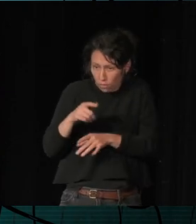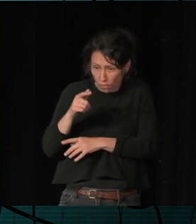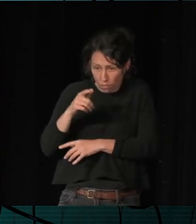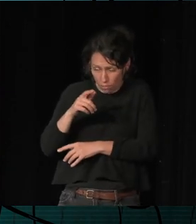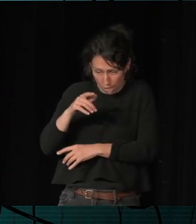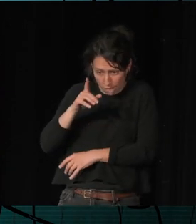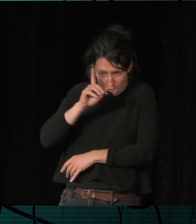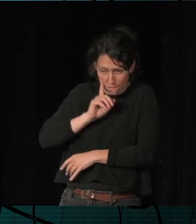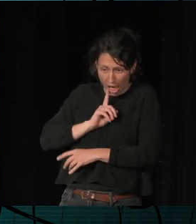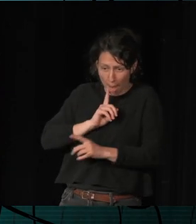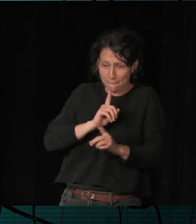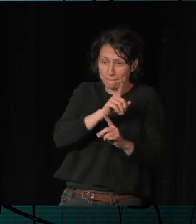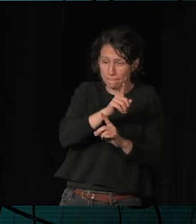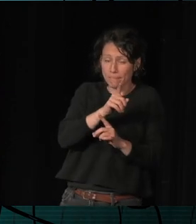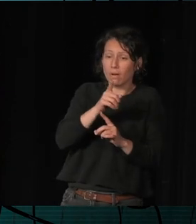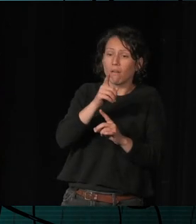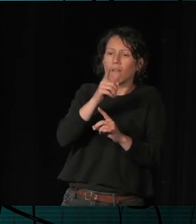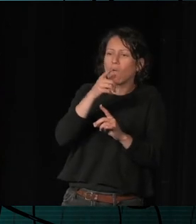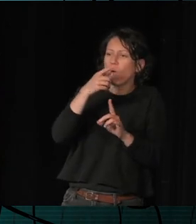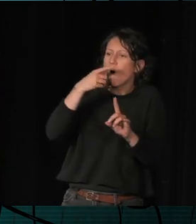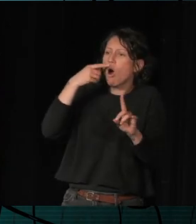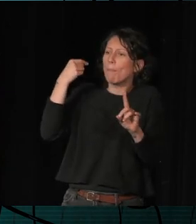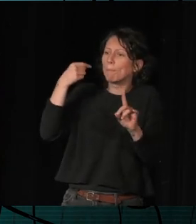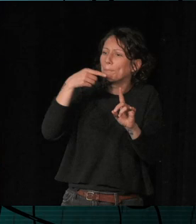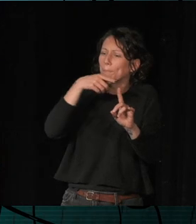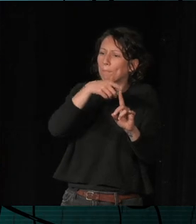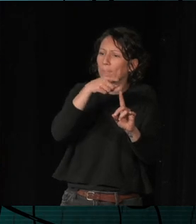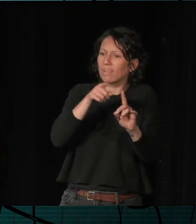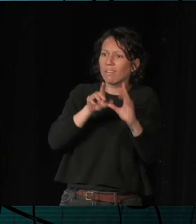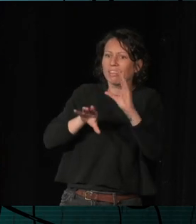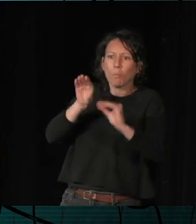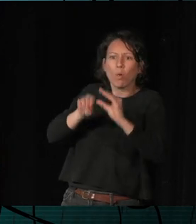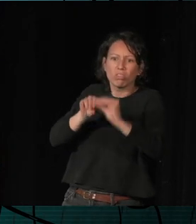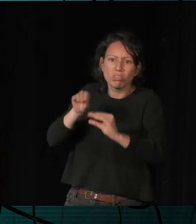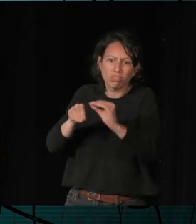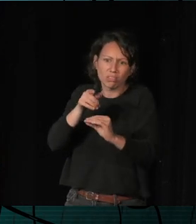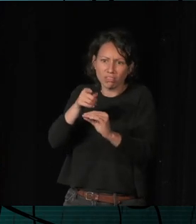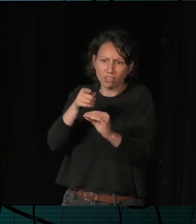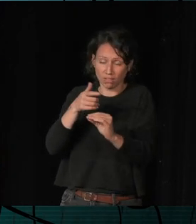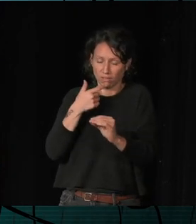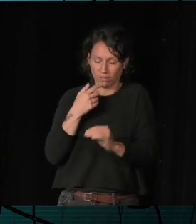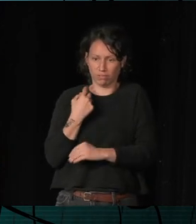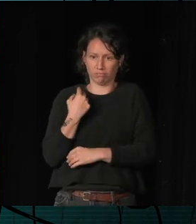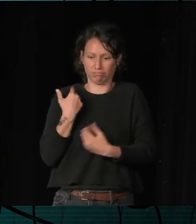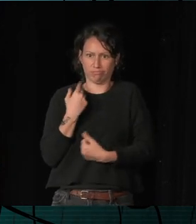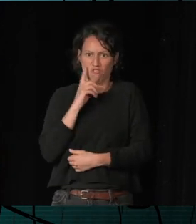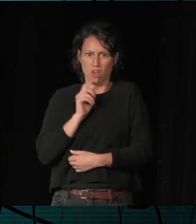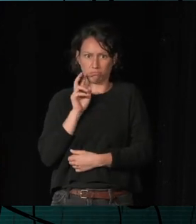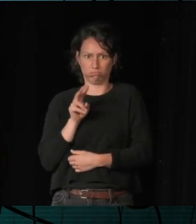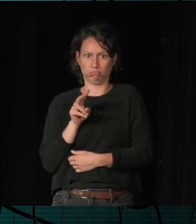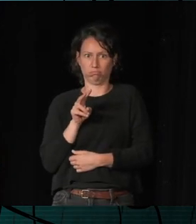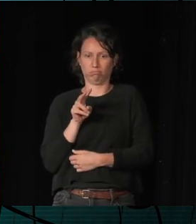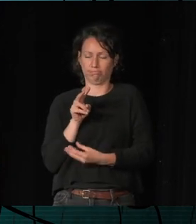se faire ce mec qui tripote sur sa statue au tout début, ouais, c'est un truc qu'en tant que femme, je pense, on est nombreuses à avoir